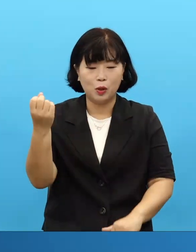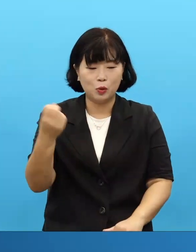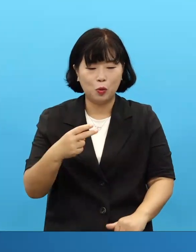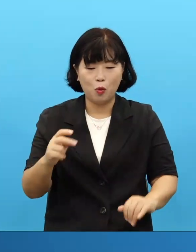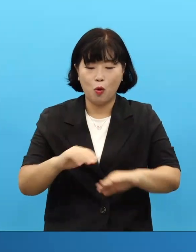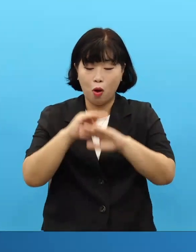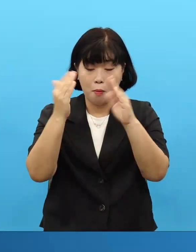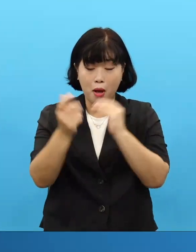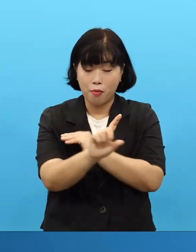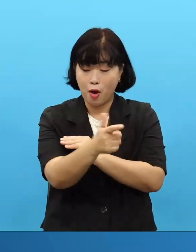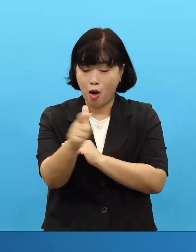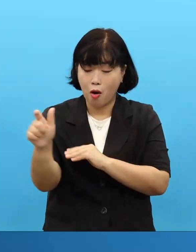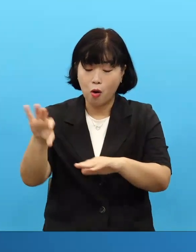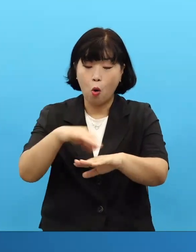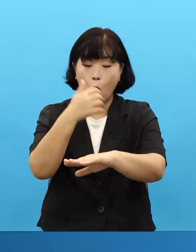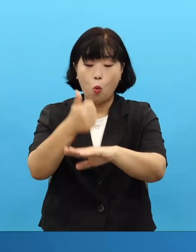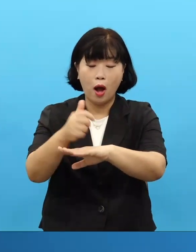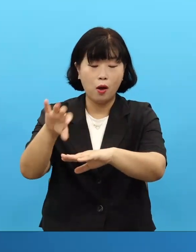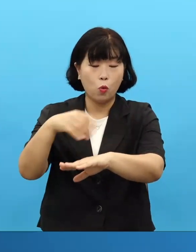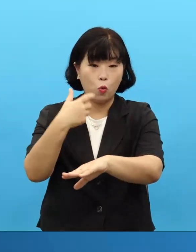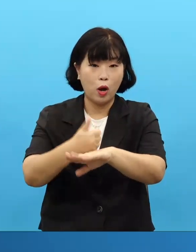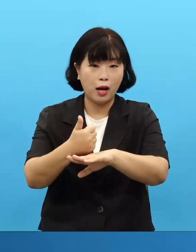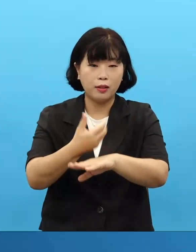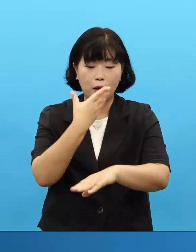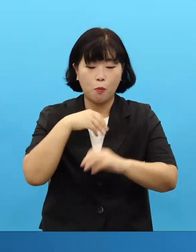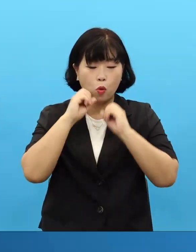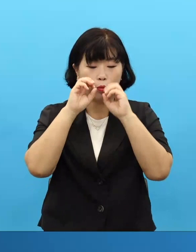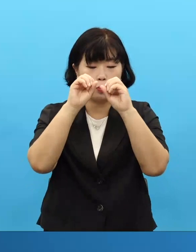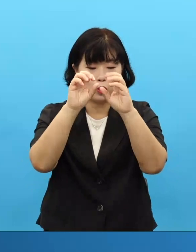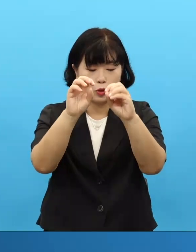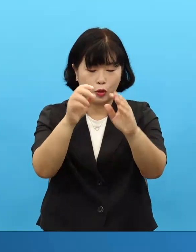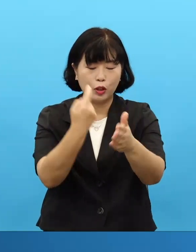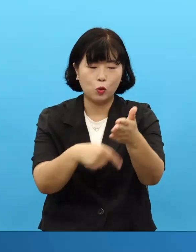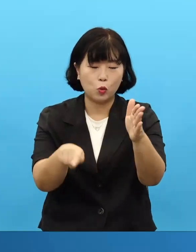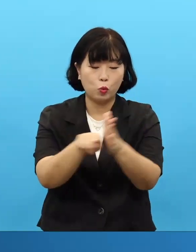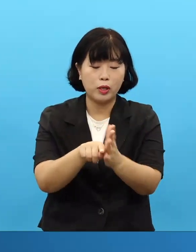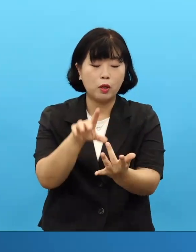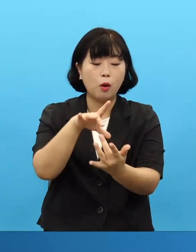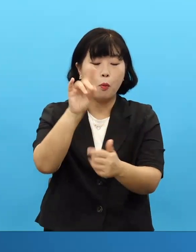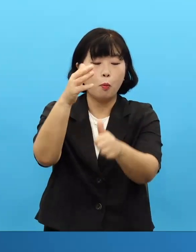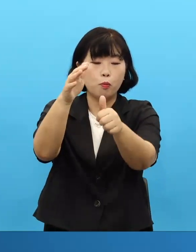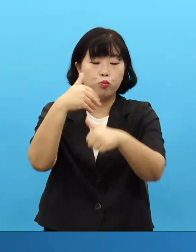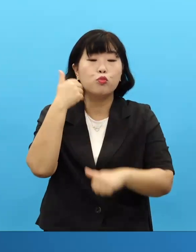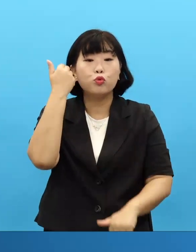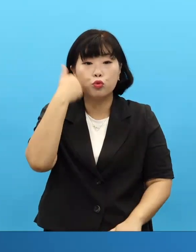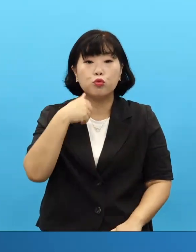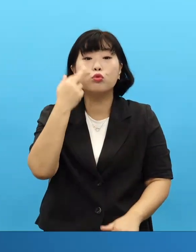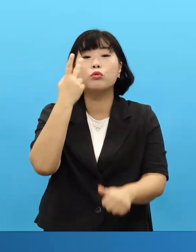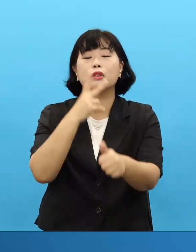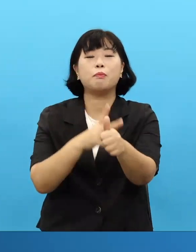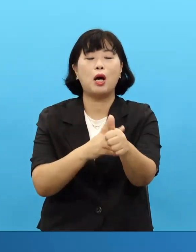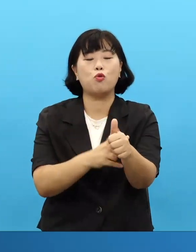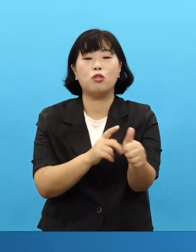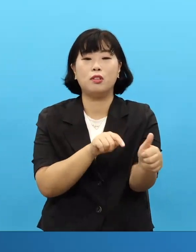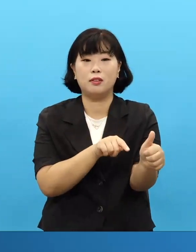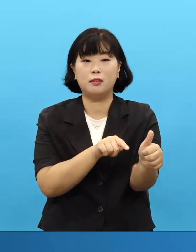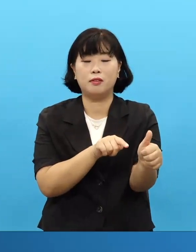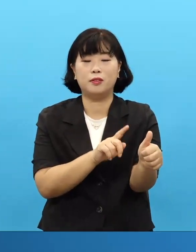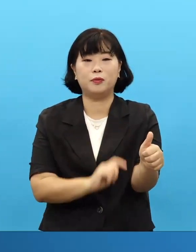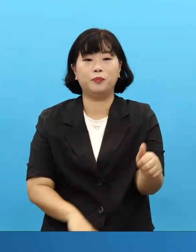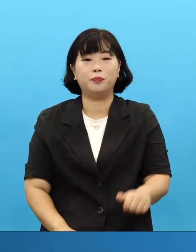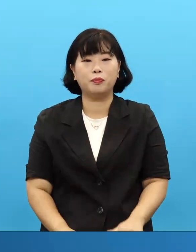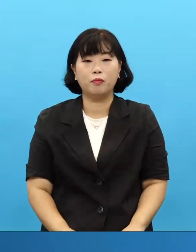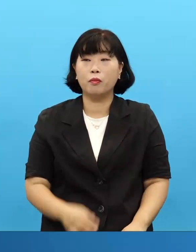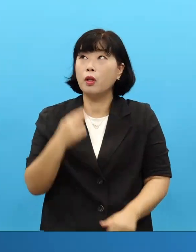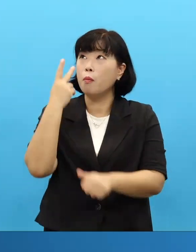It says in Acts 9:15 that he is a chosen instrument to carry my name before the Gentiles and kings and the children of Israel. 그러니까 바울은 그 이상